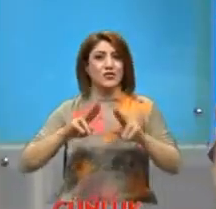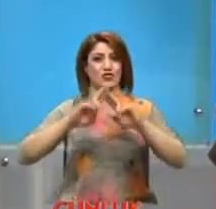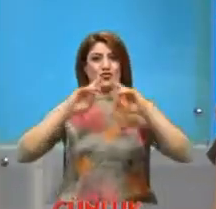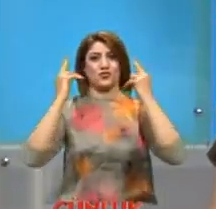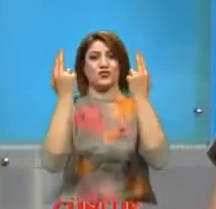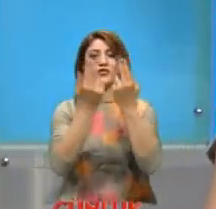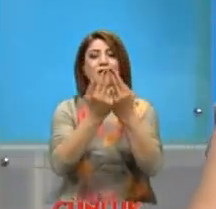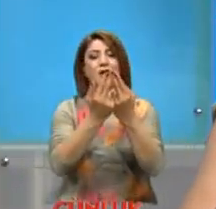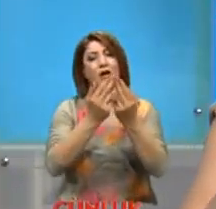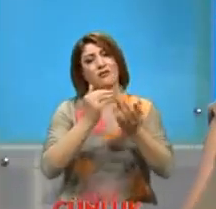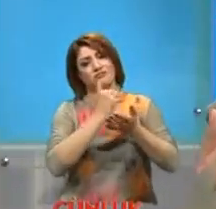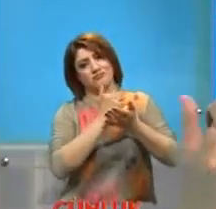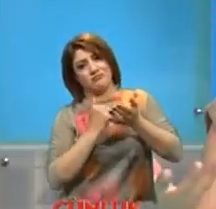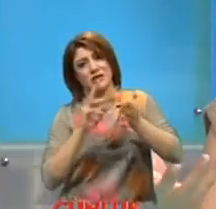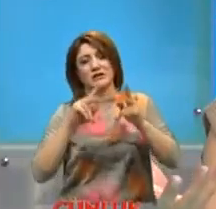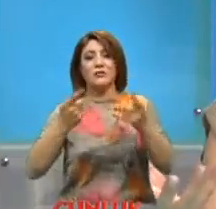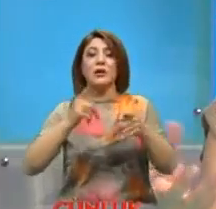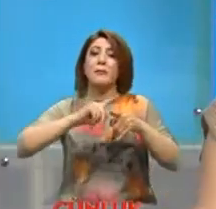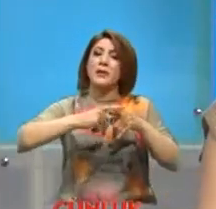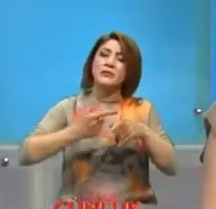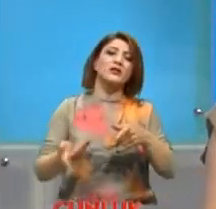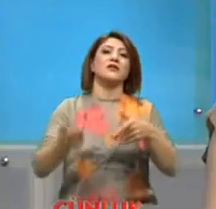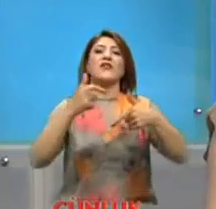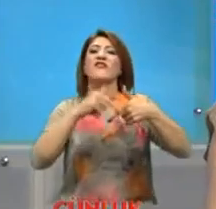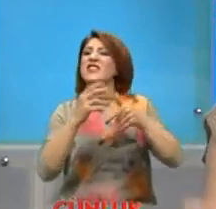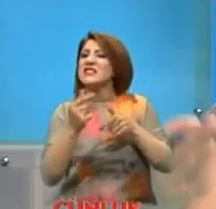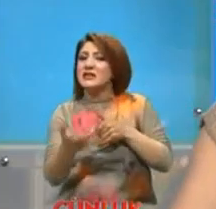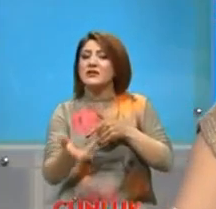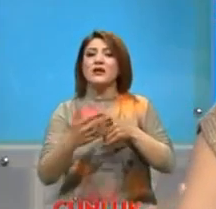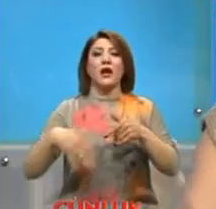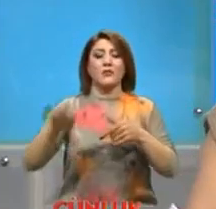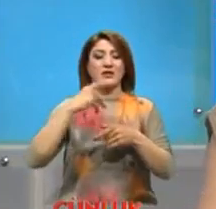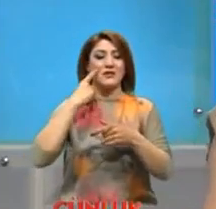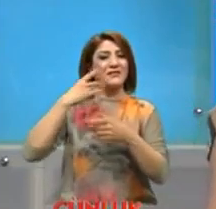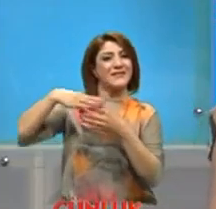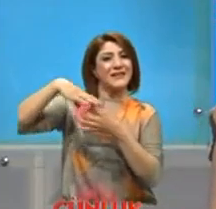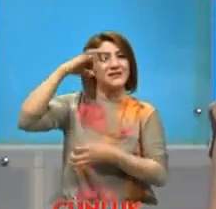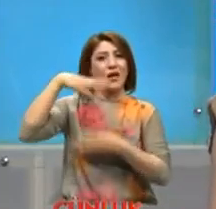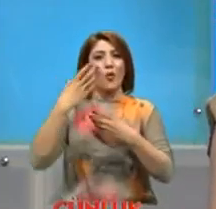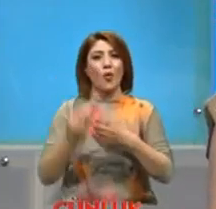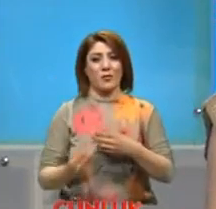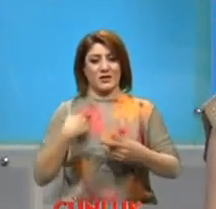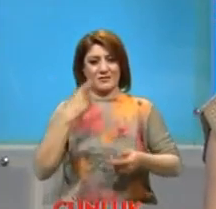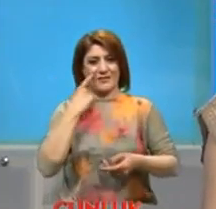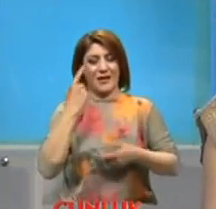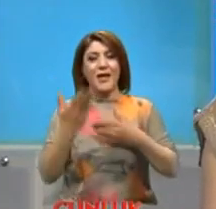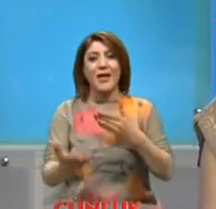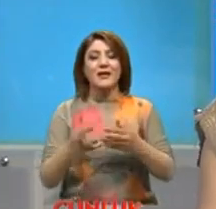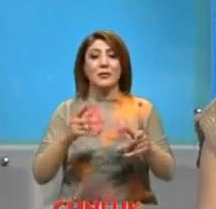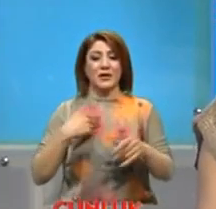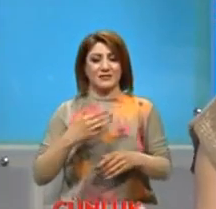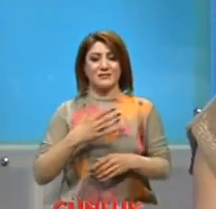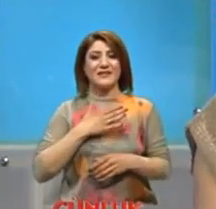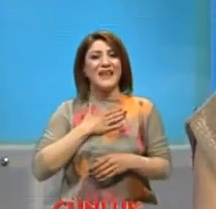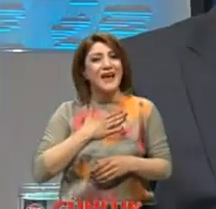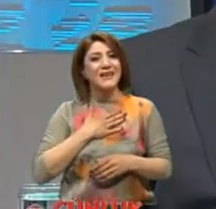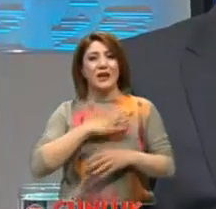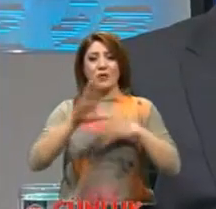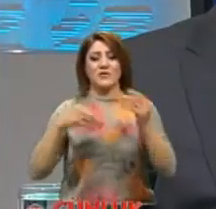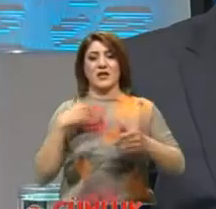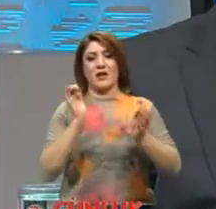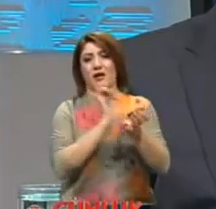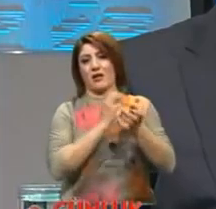kavramlardır. Kesinlikle. Yani matematiği, fiziği değil aslında o aslı olan, öyle değil mi? Yani insan olmanın değerleri yani zaten. Yani şöyle derler, terbiyeyi aile yani. Verir, eğitimi